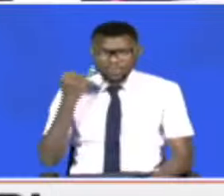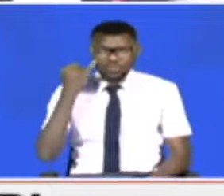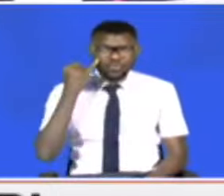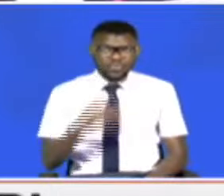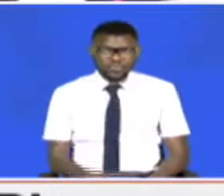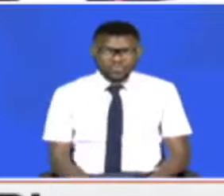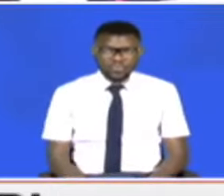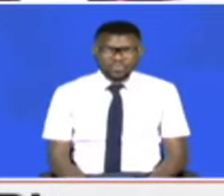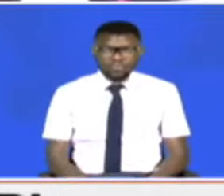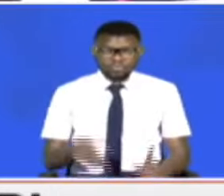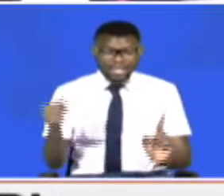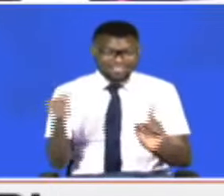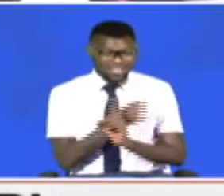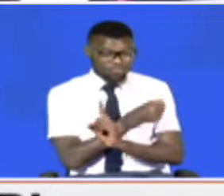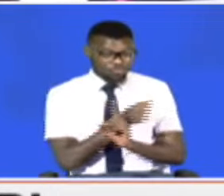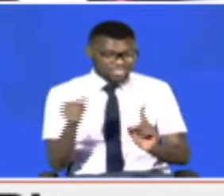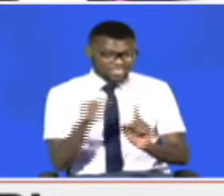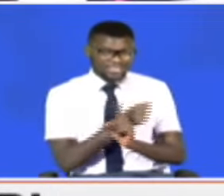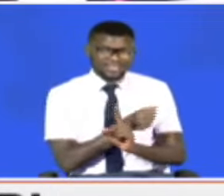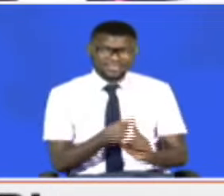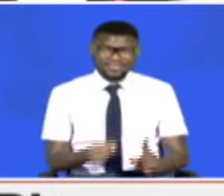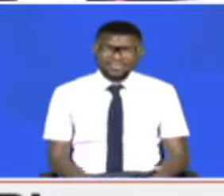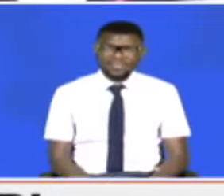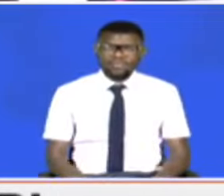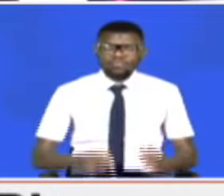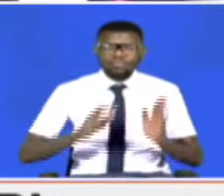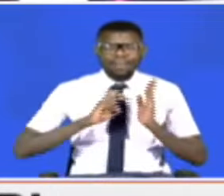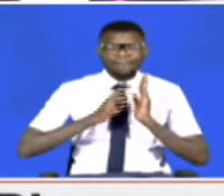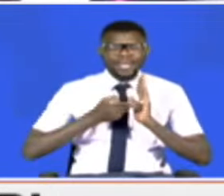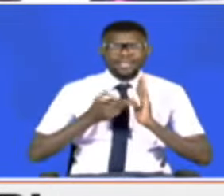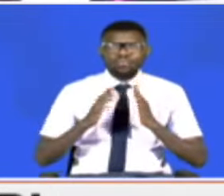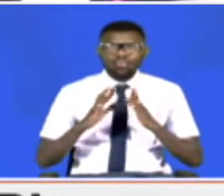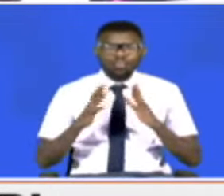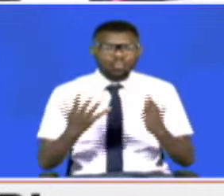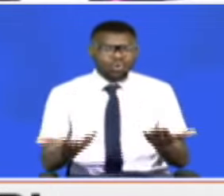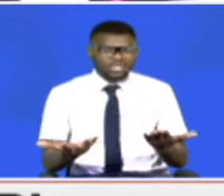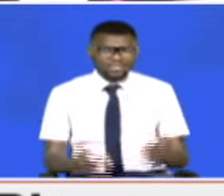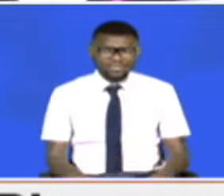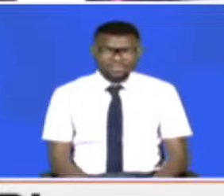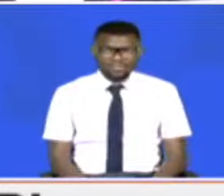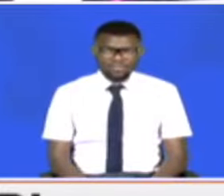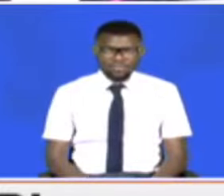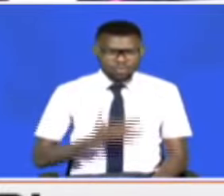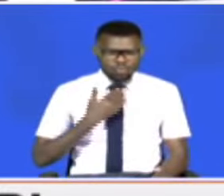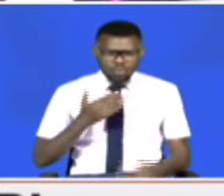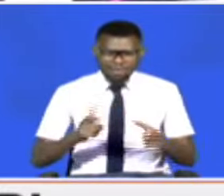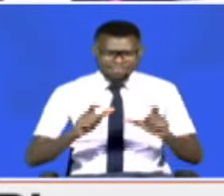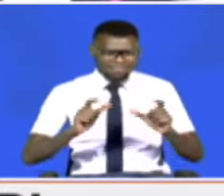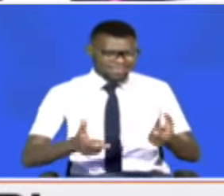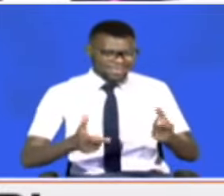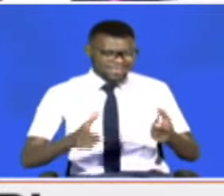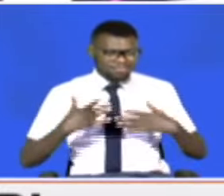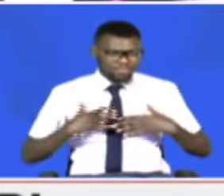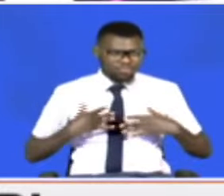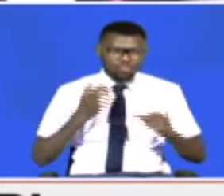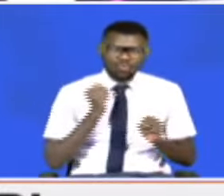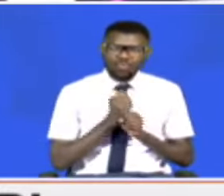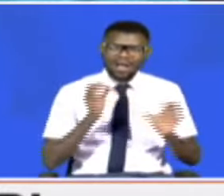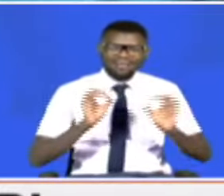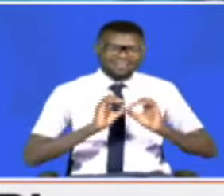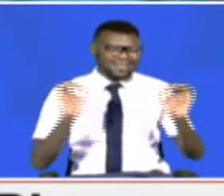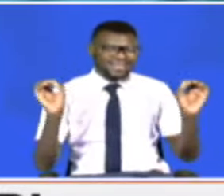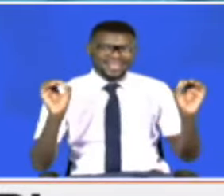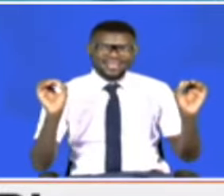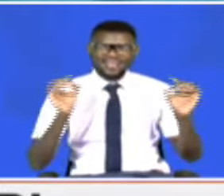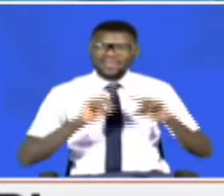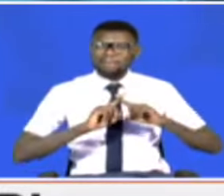sasa wakileta violence, sasa ni kama wanataka kumaliza kazi ya wanahabari hapa nchini, na this is